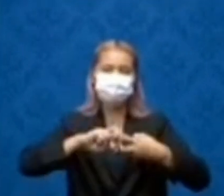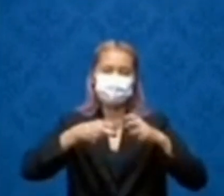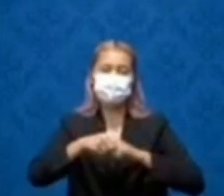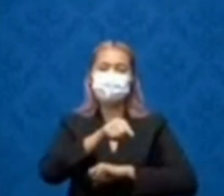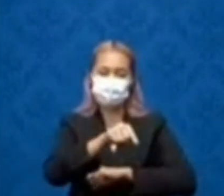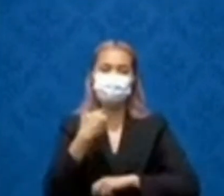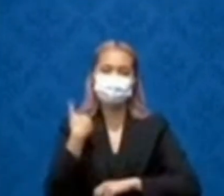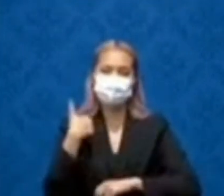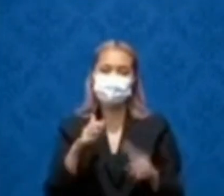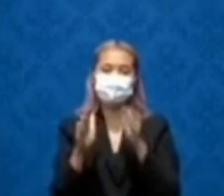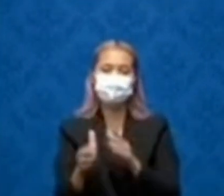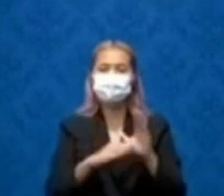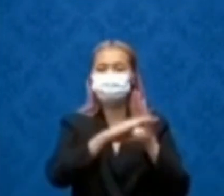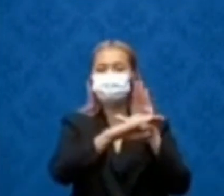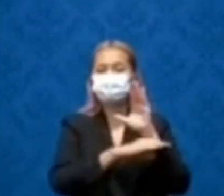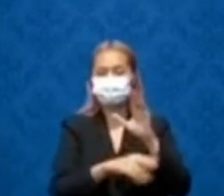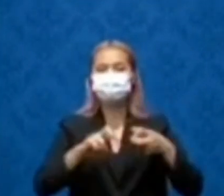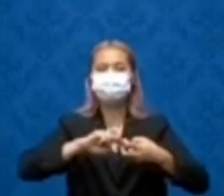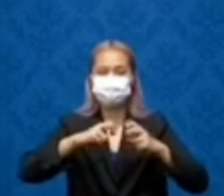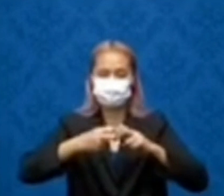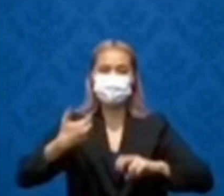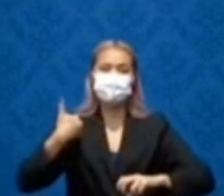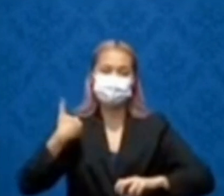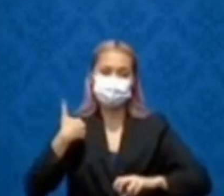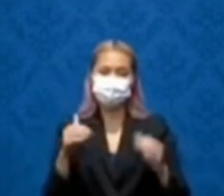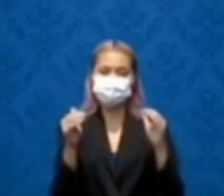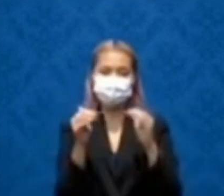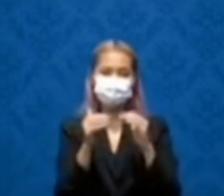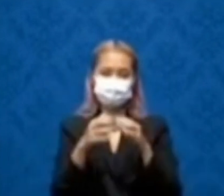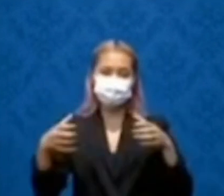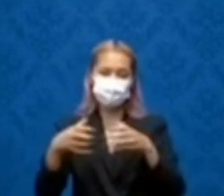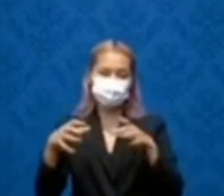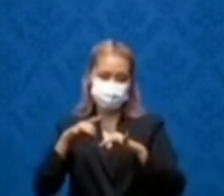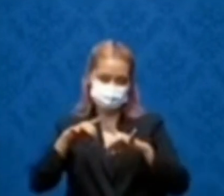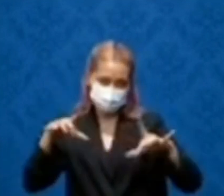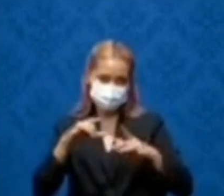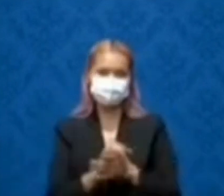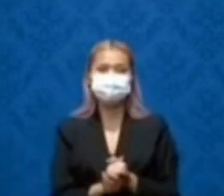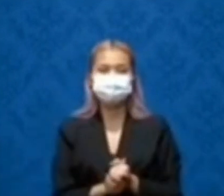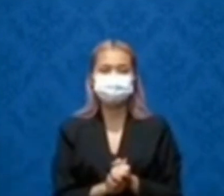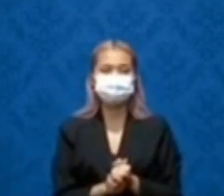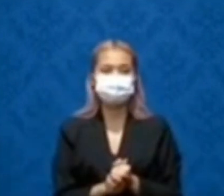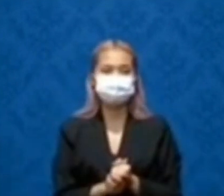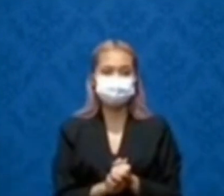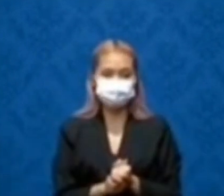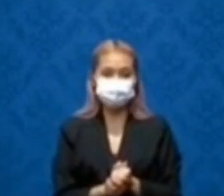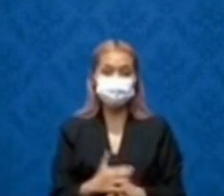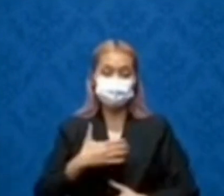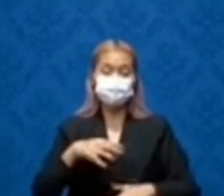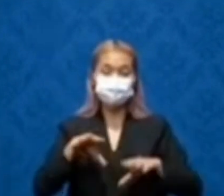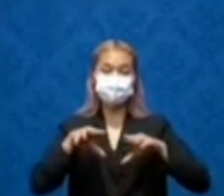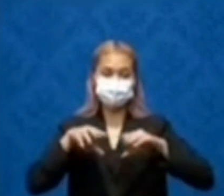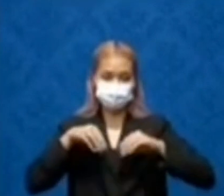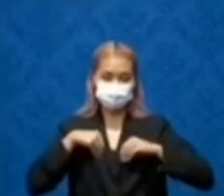ที่เราทำกันอยู่นะครับมันเป็นการ จุลพันธ์ ริดรอนสิทธิ์ของฝ่ายเสียงข้างน้อยครับท่านประธาน ผม พยายามจะชี ้รับฟังด้วยความเคารพความเห็นนะ